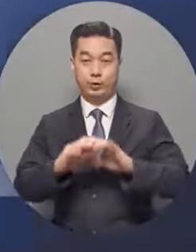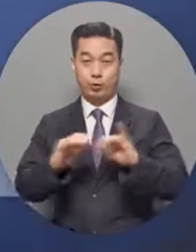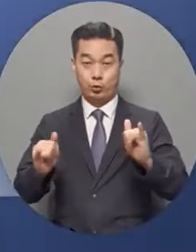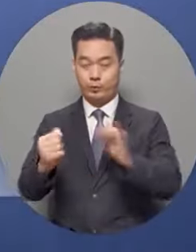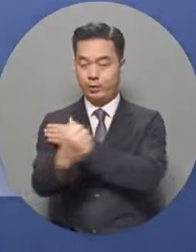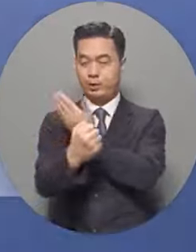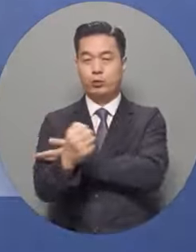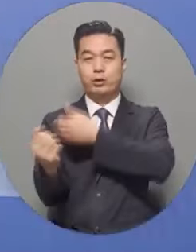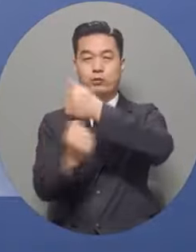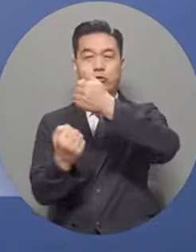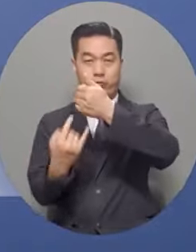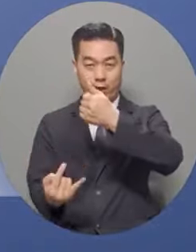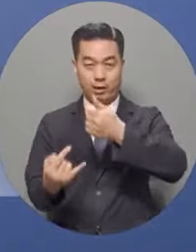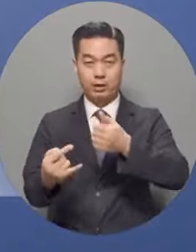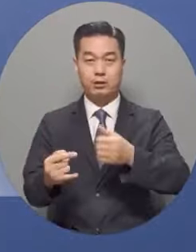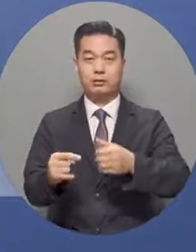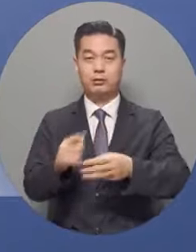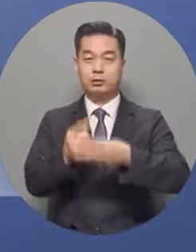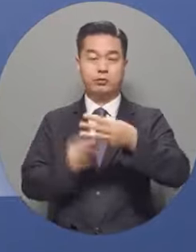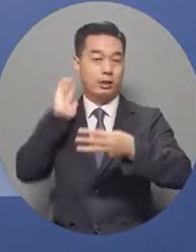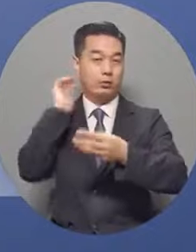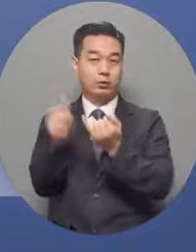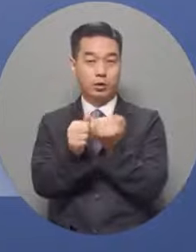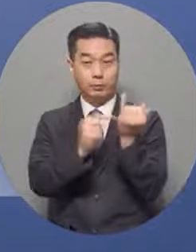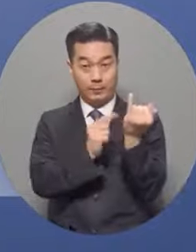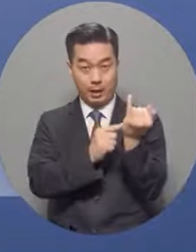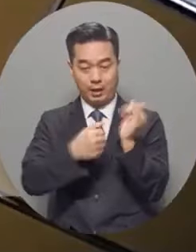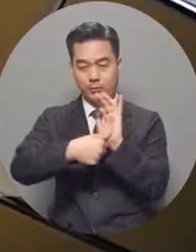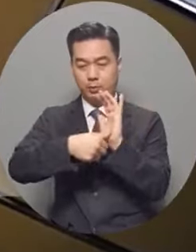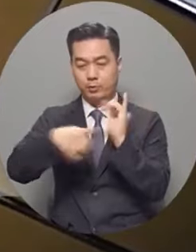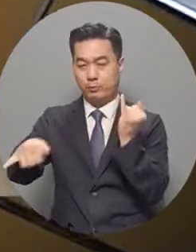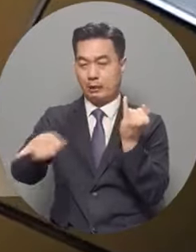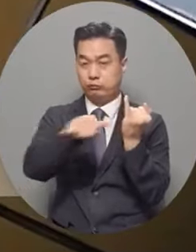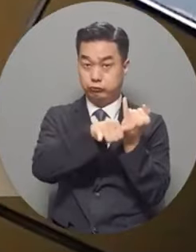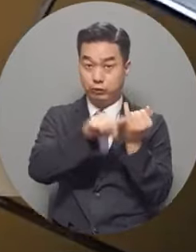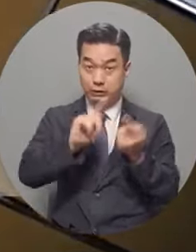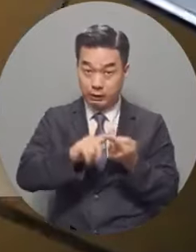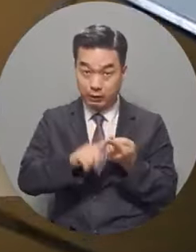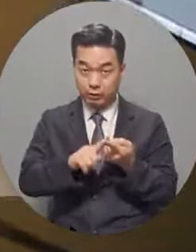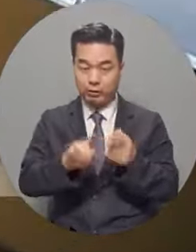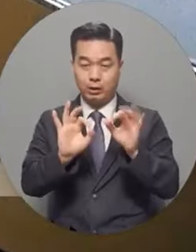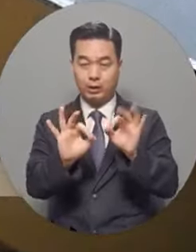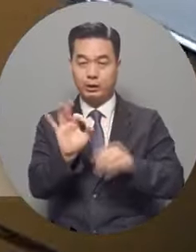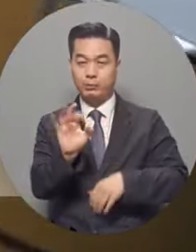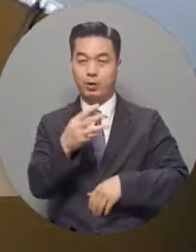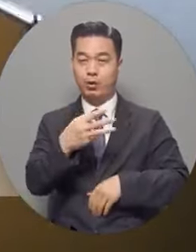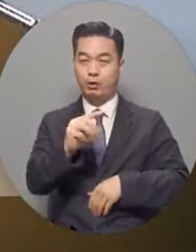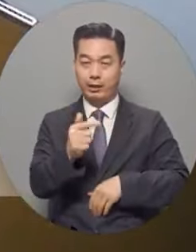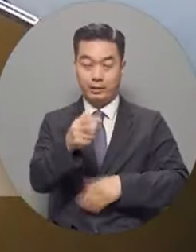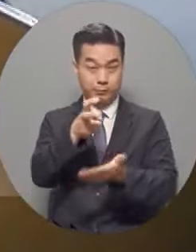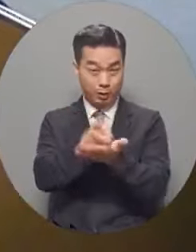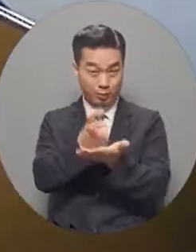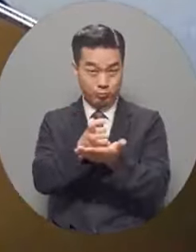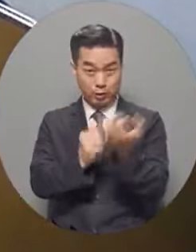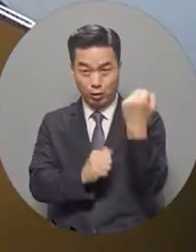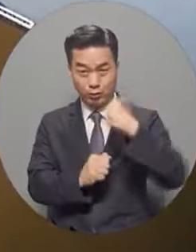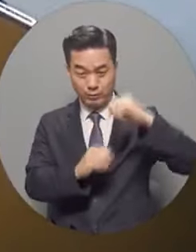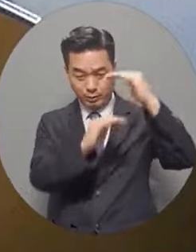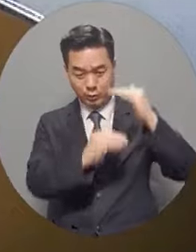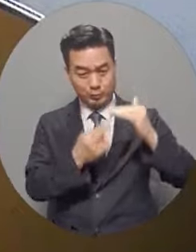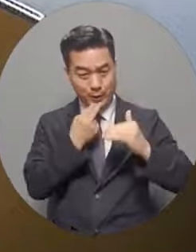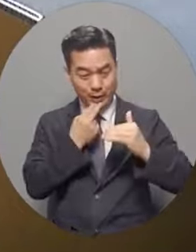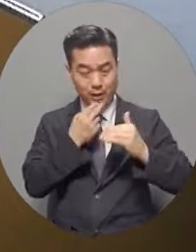국민권익위원회가 김 여사의 명품백 의혹에 대해 청탁금지법, 이른바 김영란법에 대한 위반 사항이 없다는 결론을